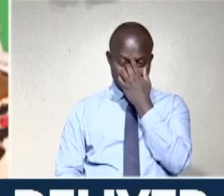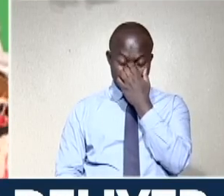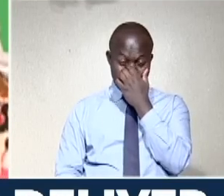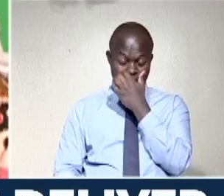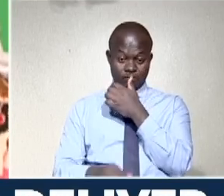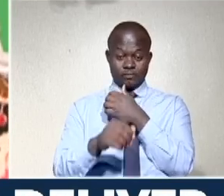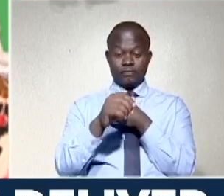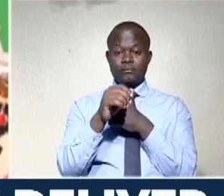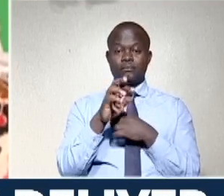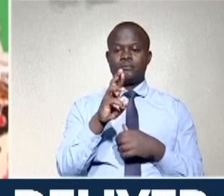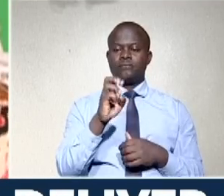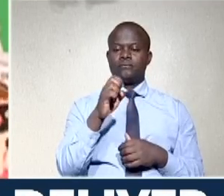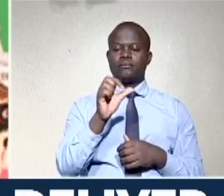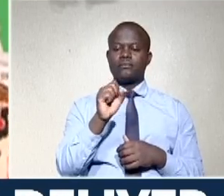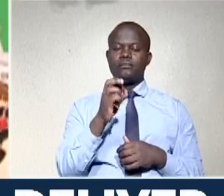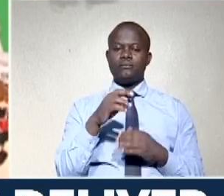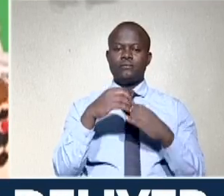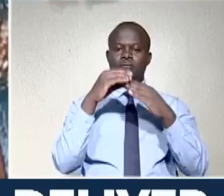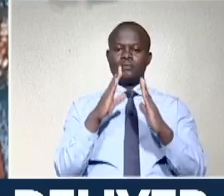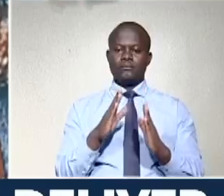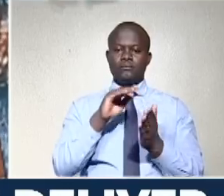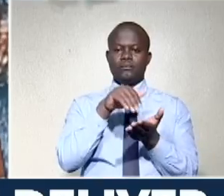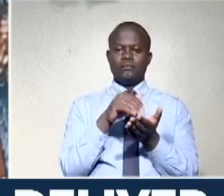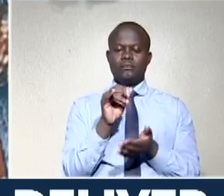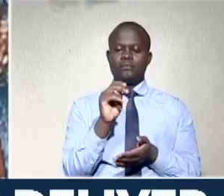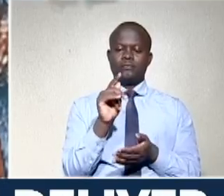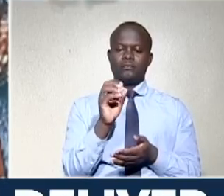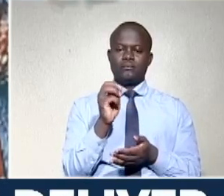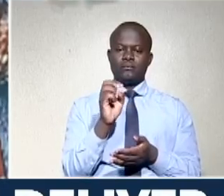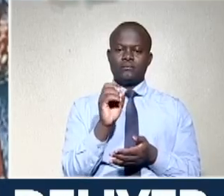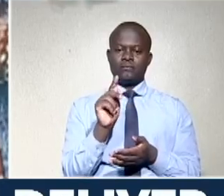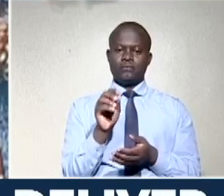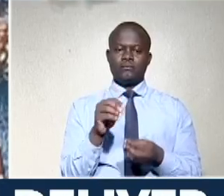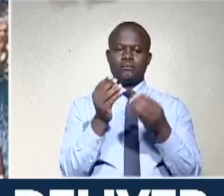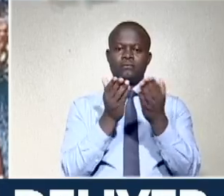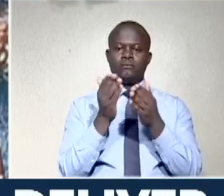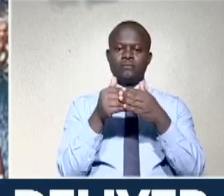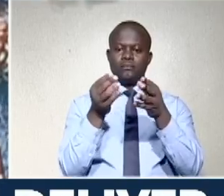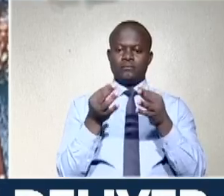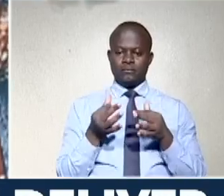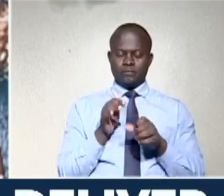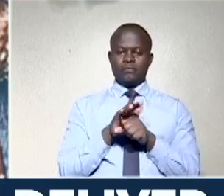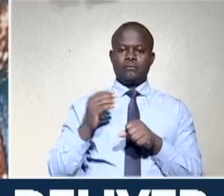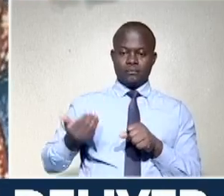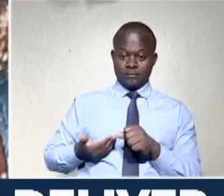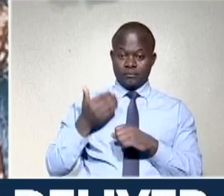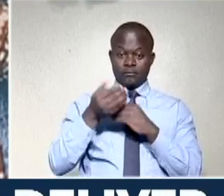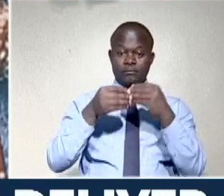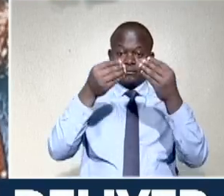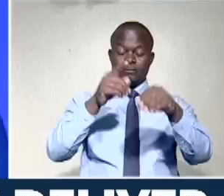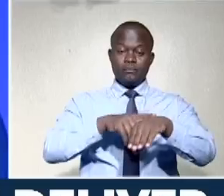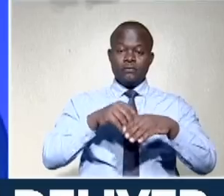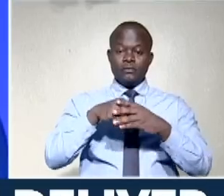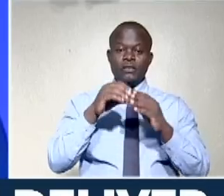Aleta Mutumwa Inka Rwagasore ni umuyobozi mukuru w'ikigo inkomoko gitanga serivisi z'imari cyane cyane ku bagore gikorera mu Rwanda. Uyu avuga ko nyuma yo guhabwa umwanya